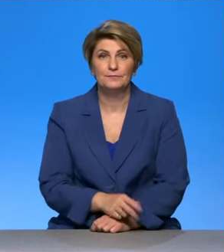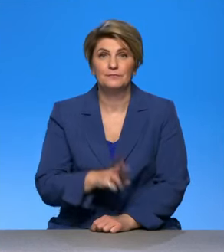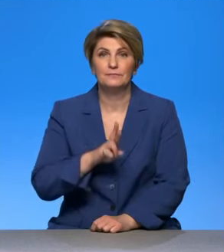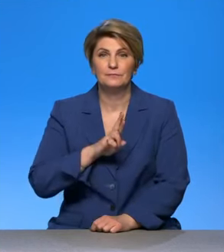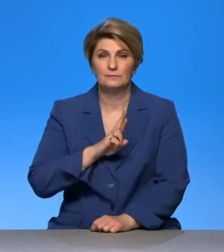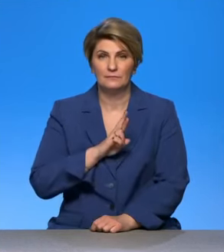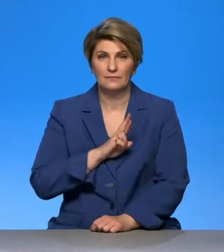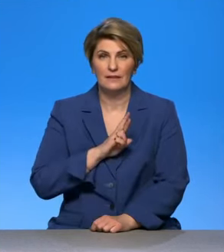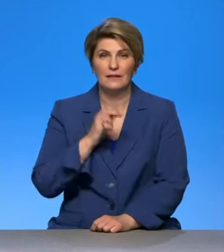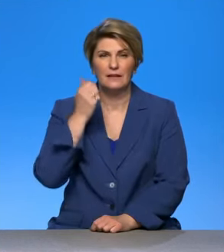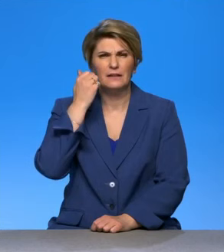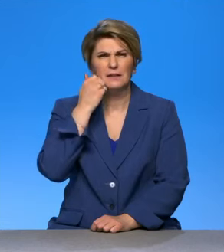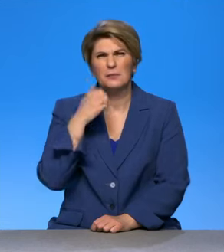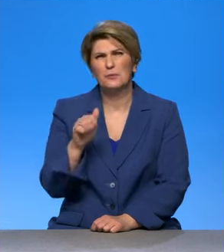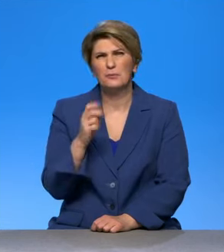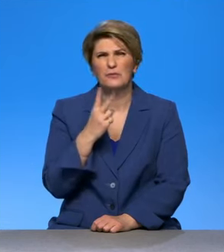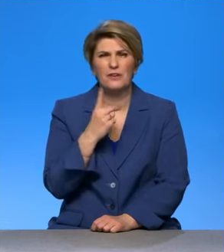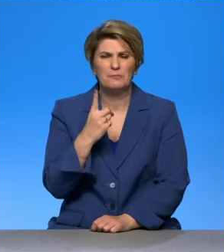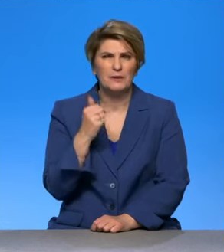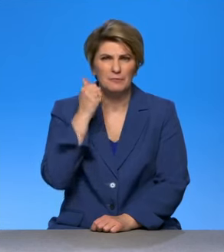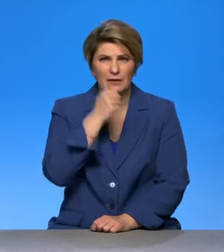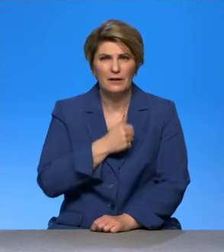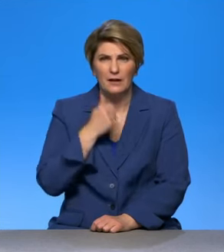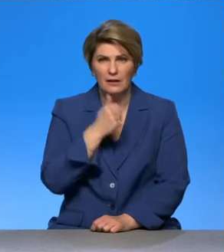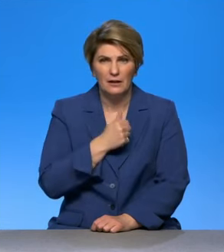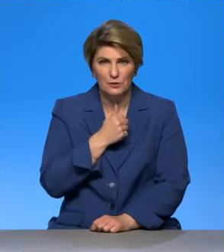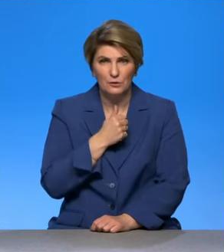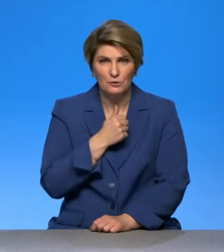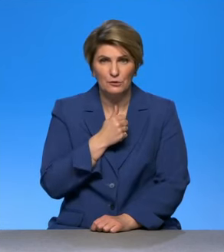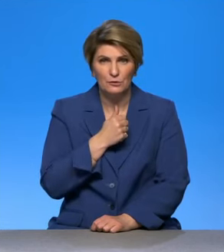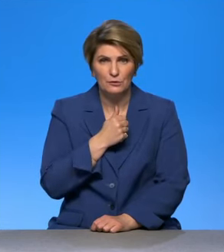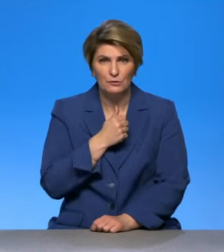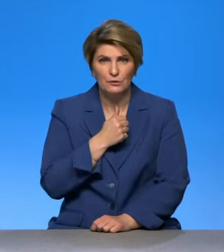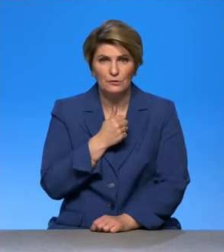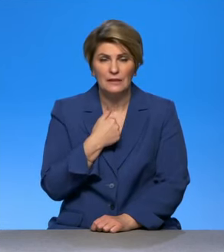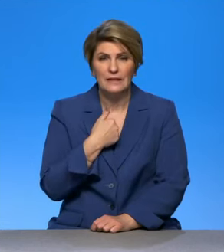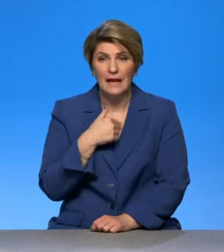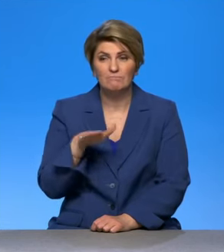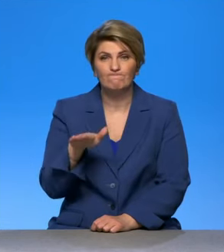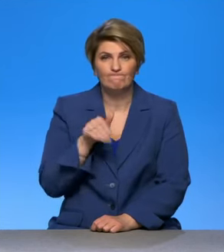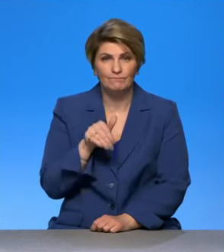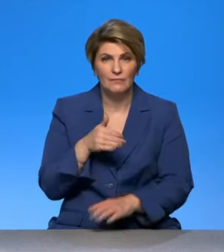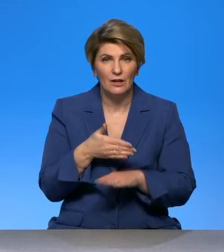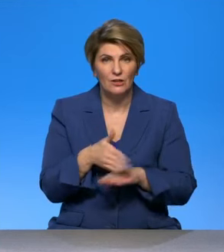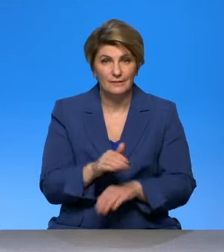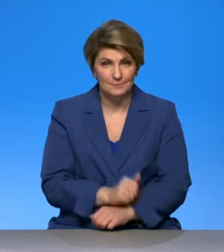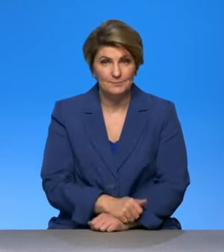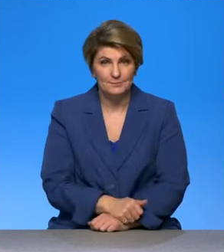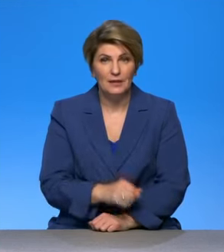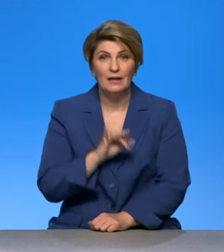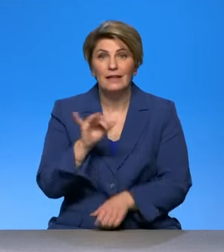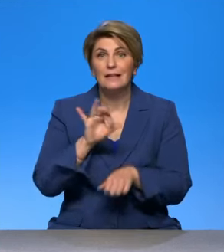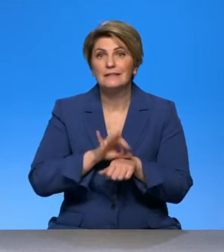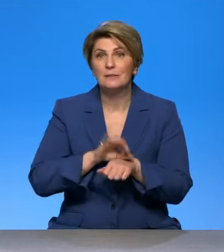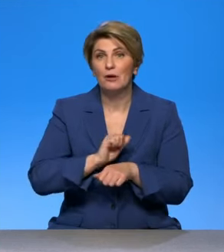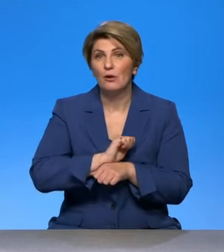Я не помню, уже, по-моему, в 21-м году, где-то в конце, перед Новым годом, я взяла кредит. Потом я заболела